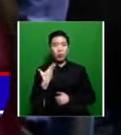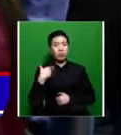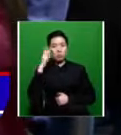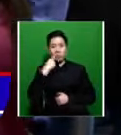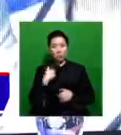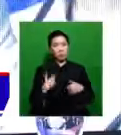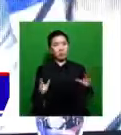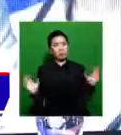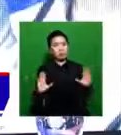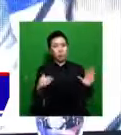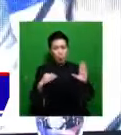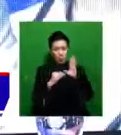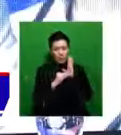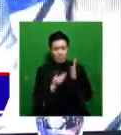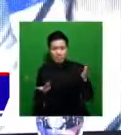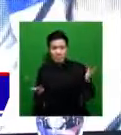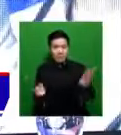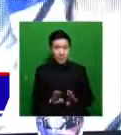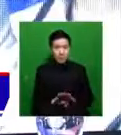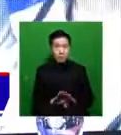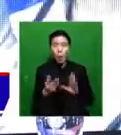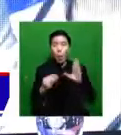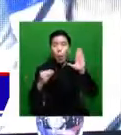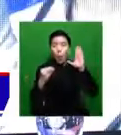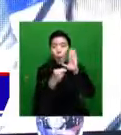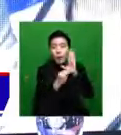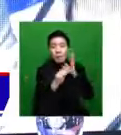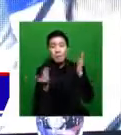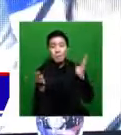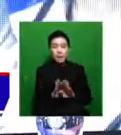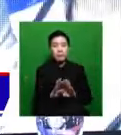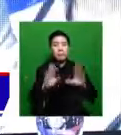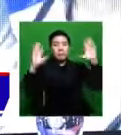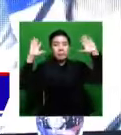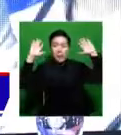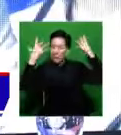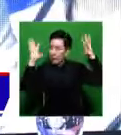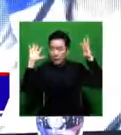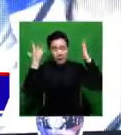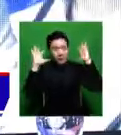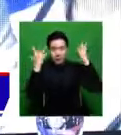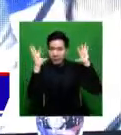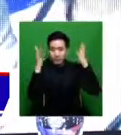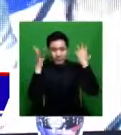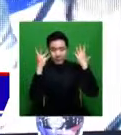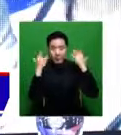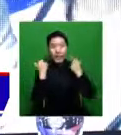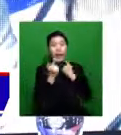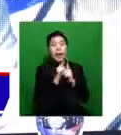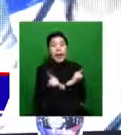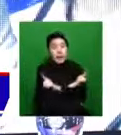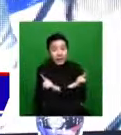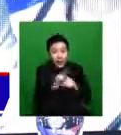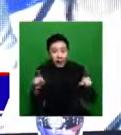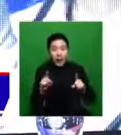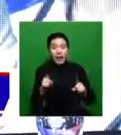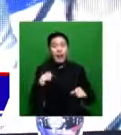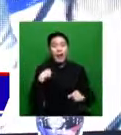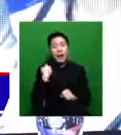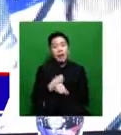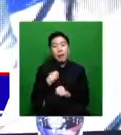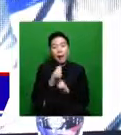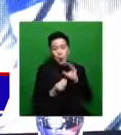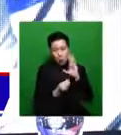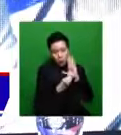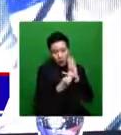ท่านปฏิเสธนะครับไม่มีคำว่าปิดกรุงเทพแม้แต่คำเดียวในที่ประชุมครม.นะครับแต่มีมาตรการที่จะต้องทำให้กรุงเ